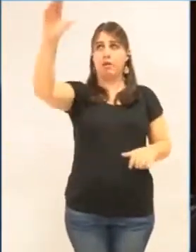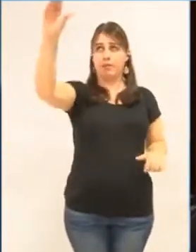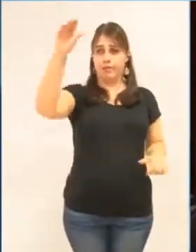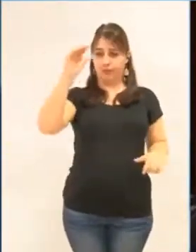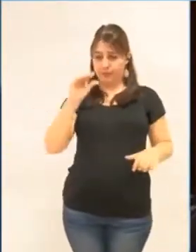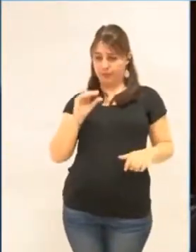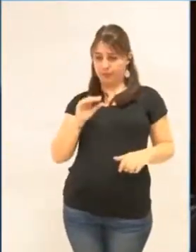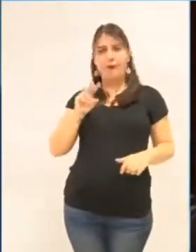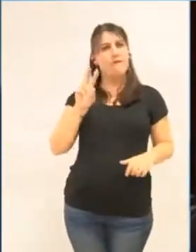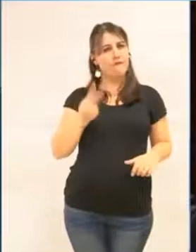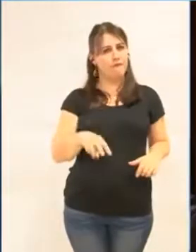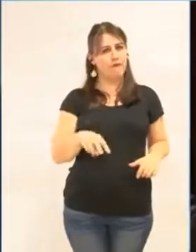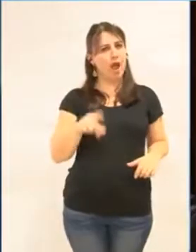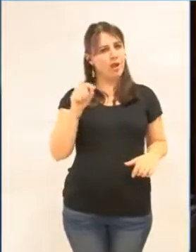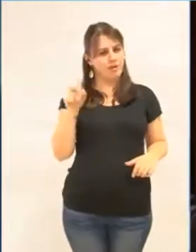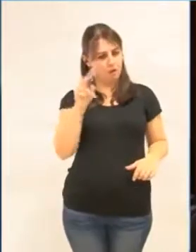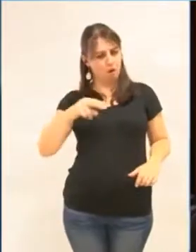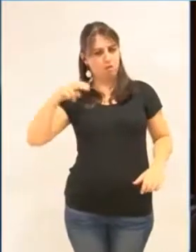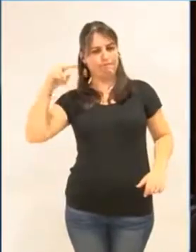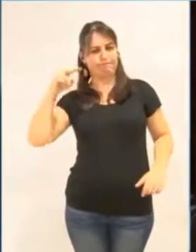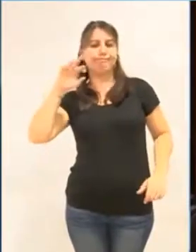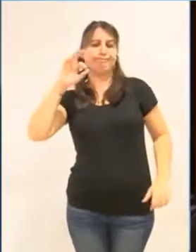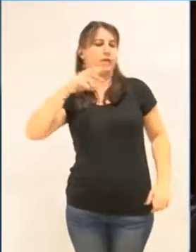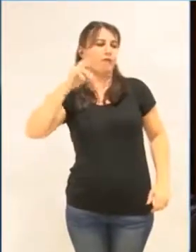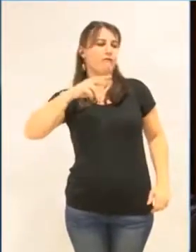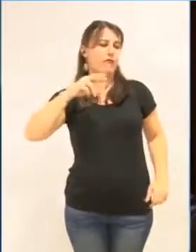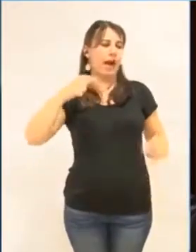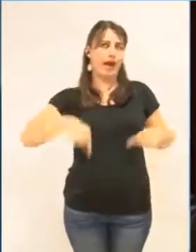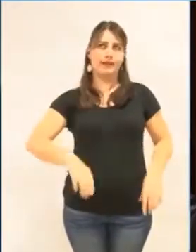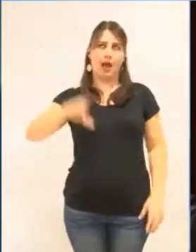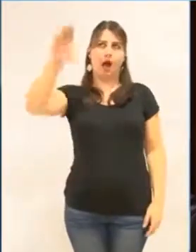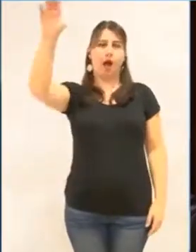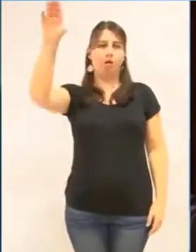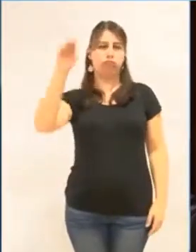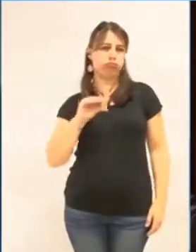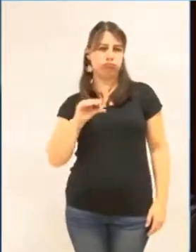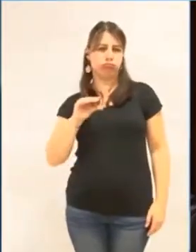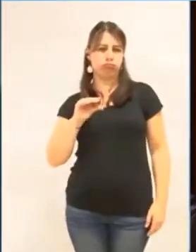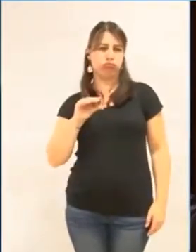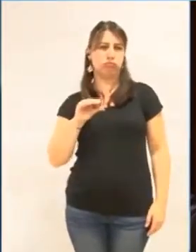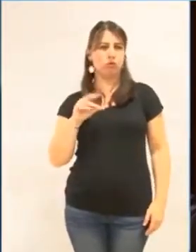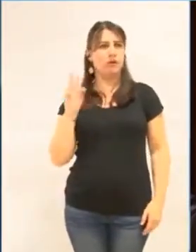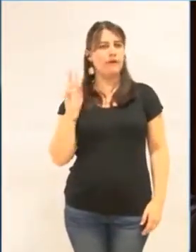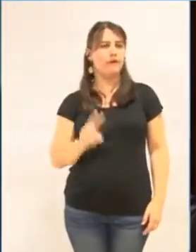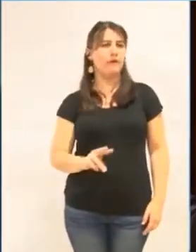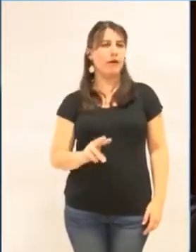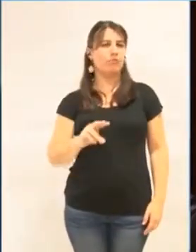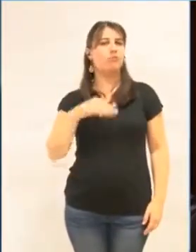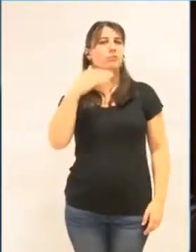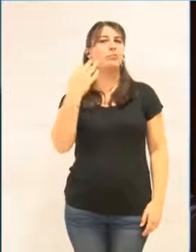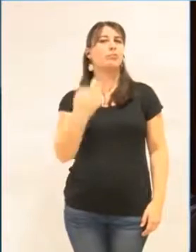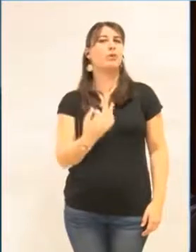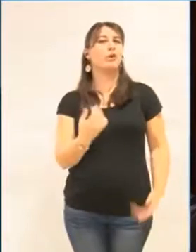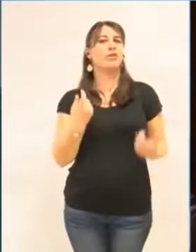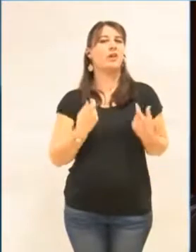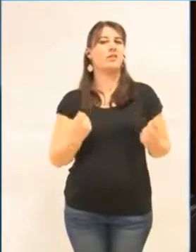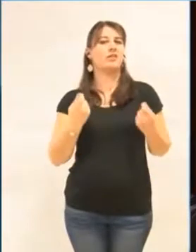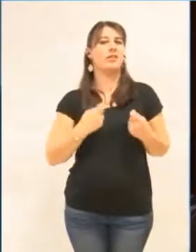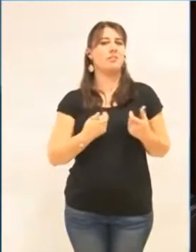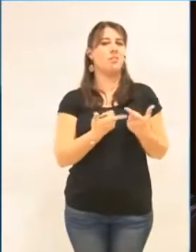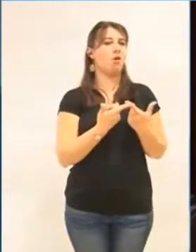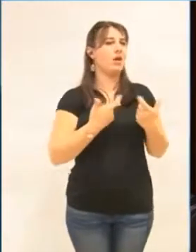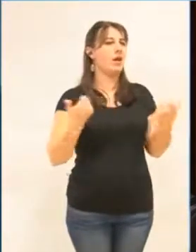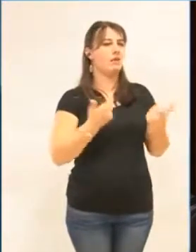faut regarder les choses très clairement, avec une baisse forte de ce pourcentage de dépenses d'équipement